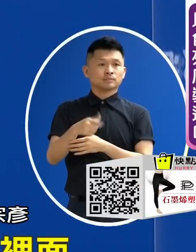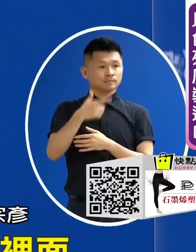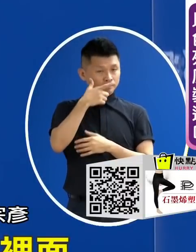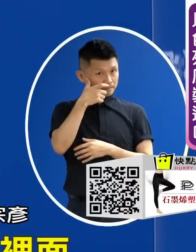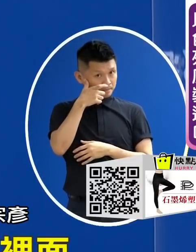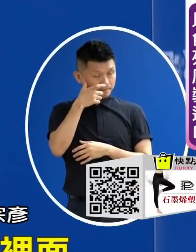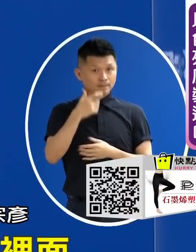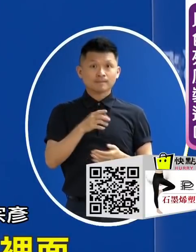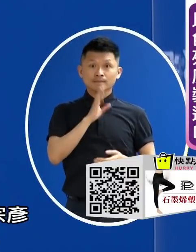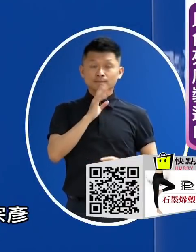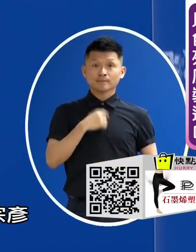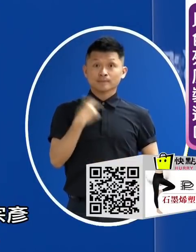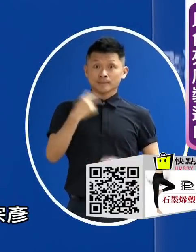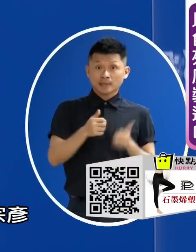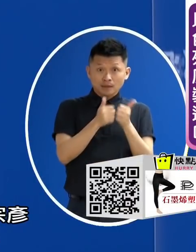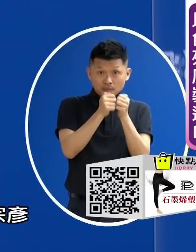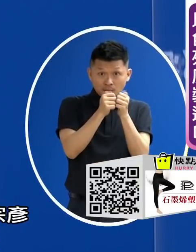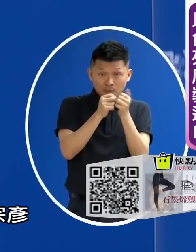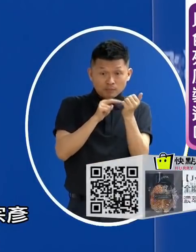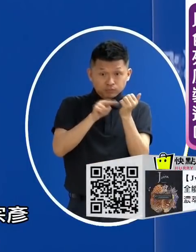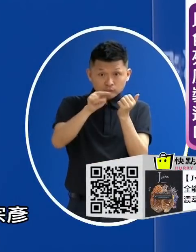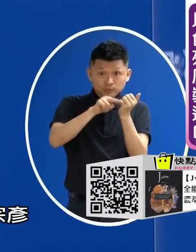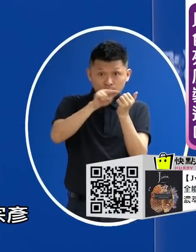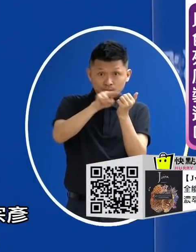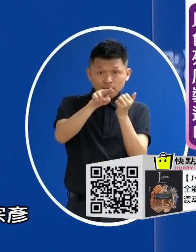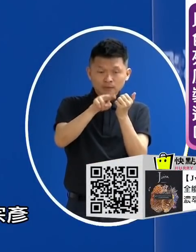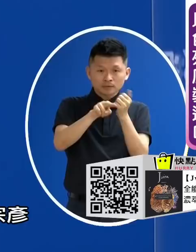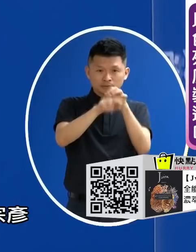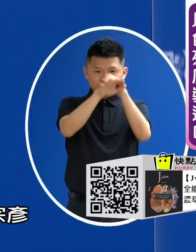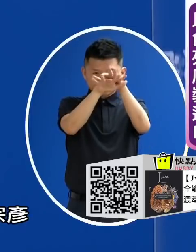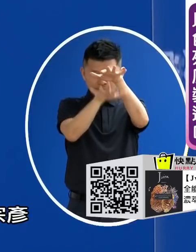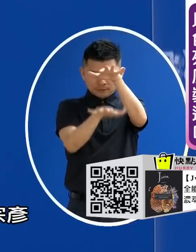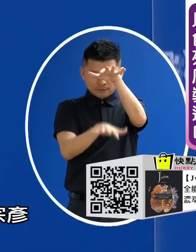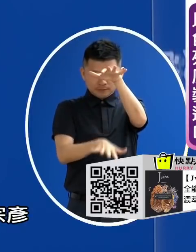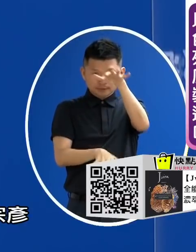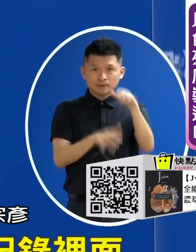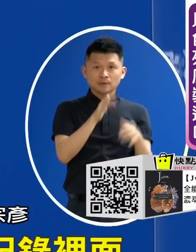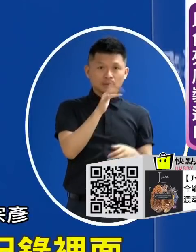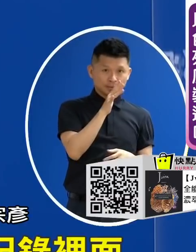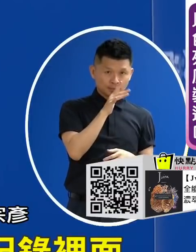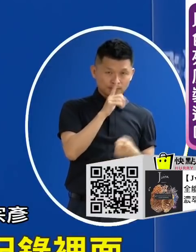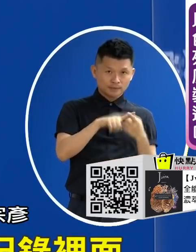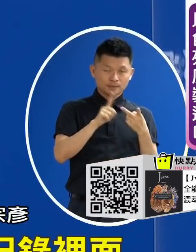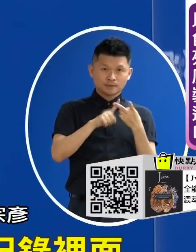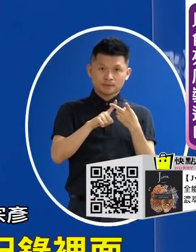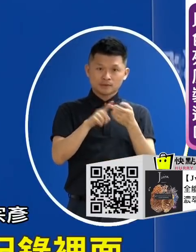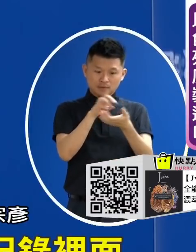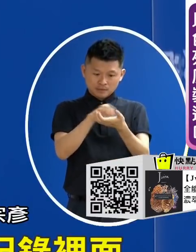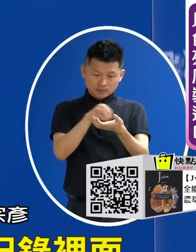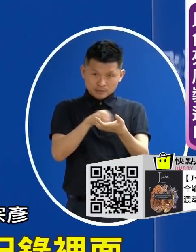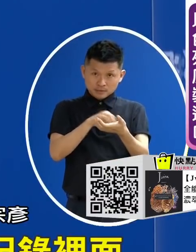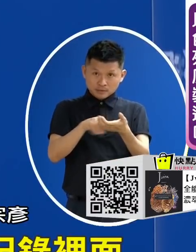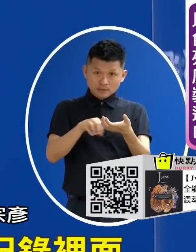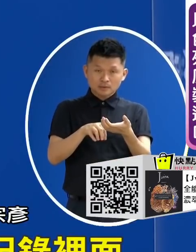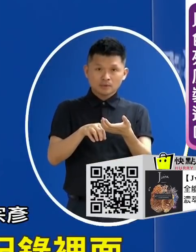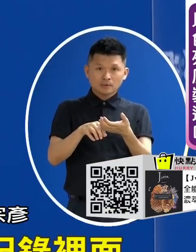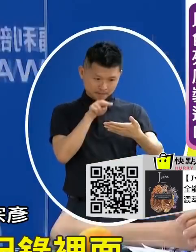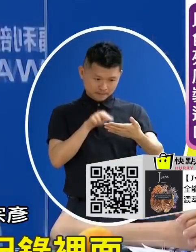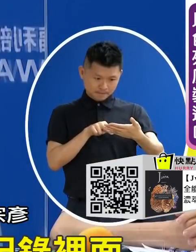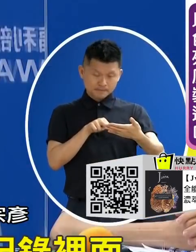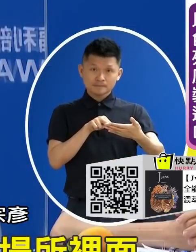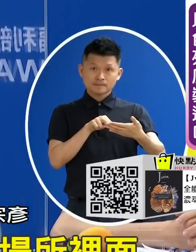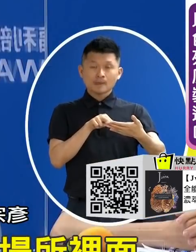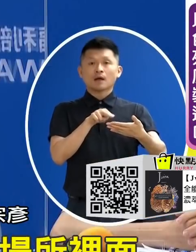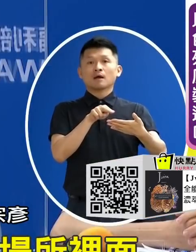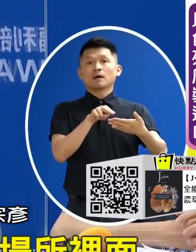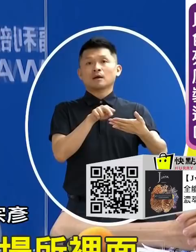简讯的内容里面就会调阅出来，不管是语音或是文字的这个相关通联记录里面，